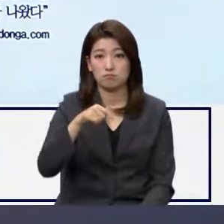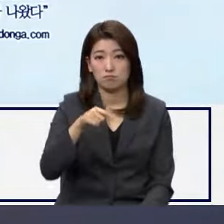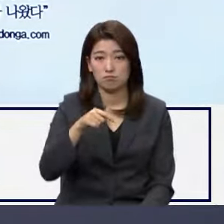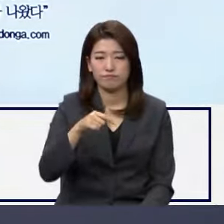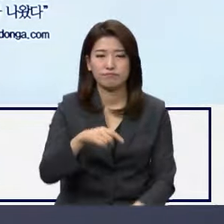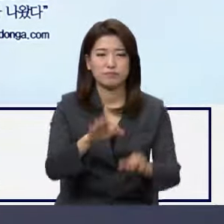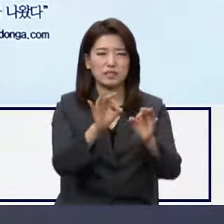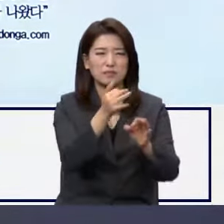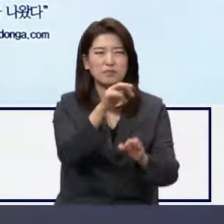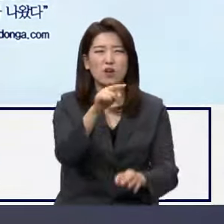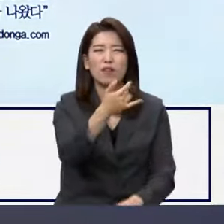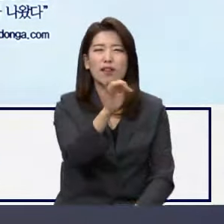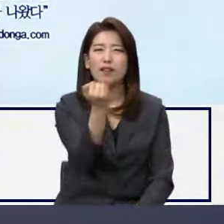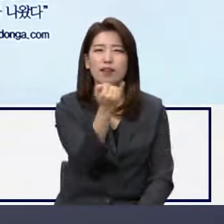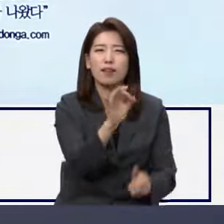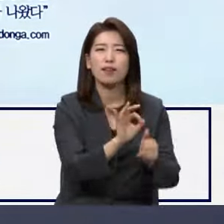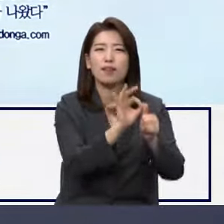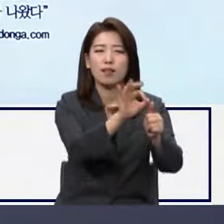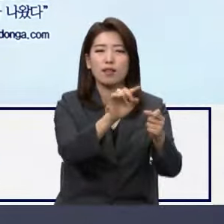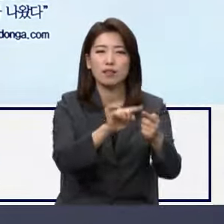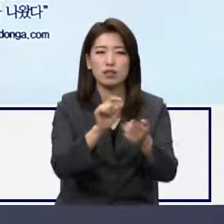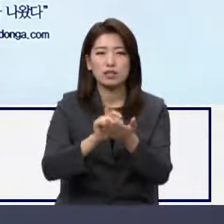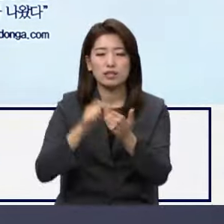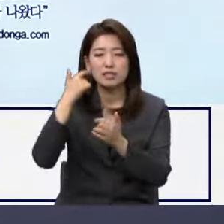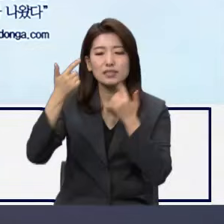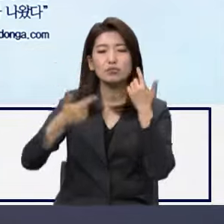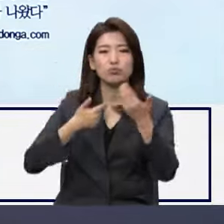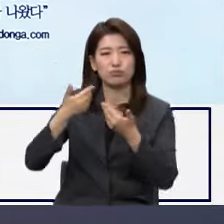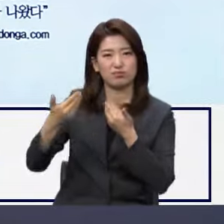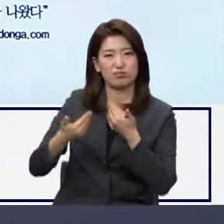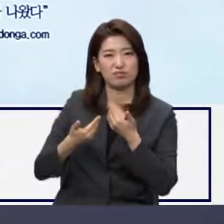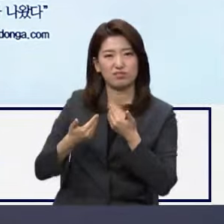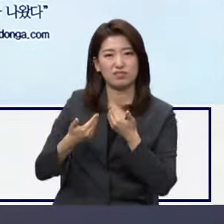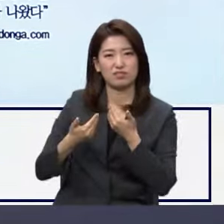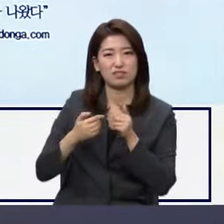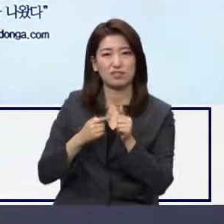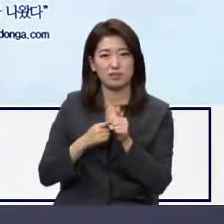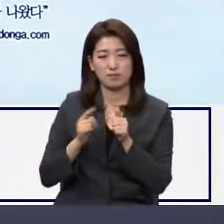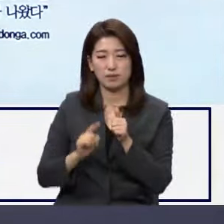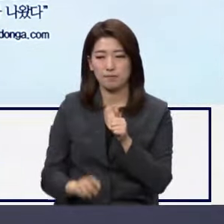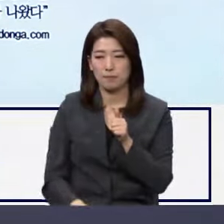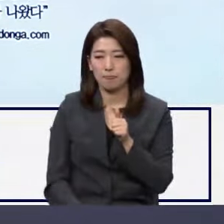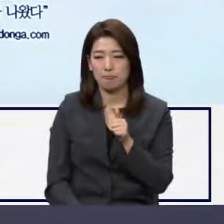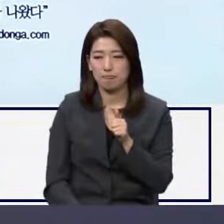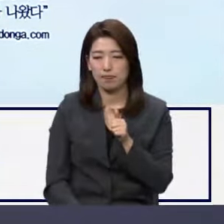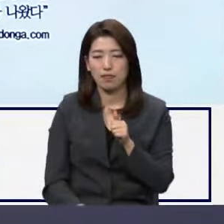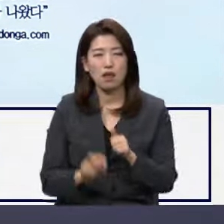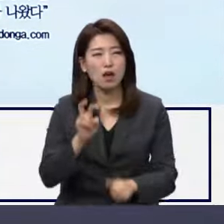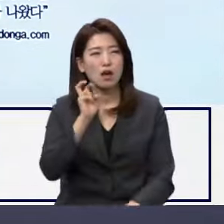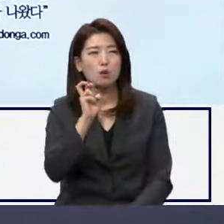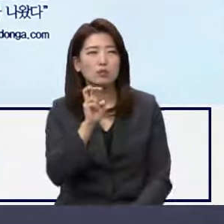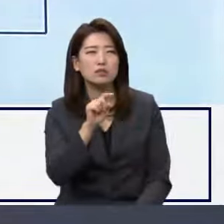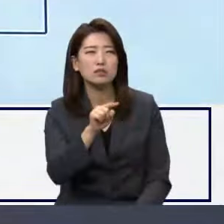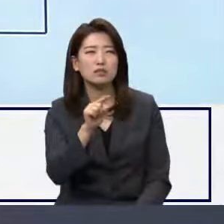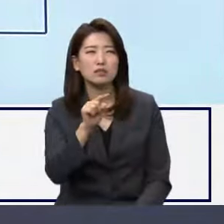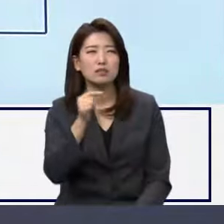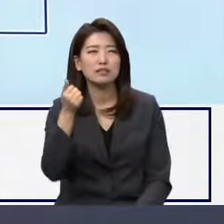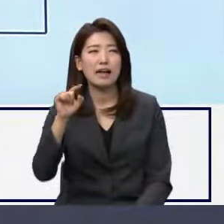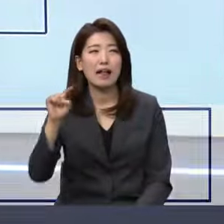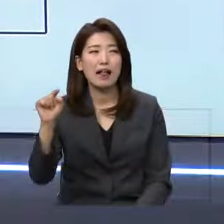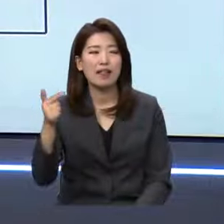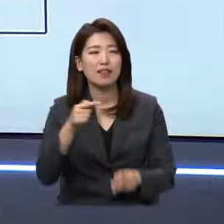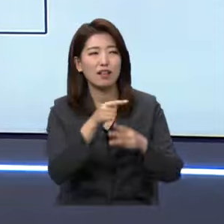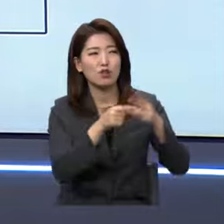의원 관련한 거 관련해서 사실 기자들이 물어보기도 했습니다 그래서 이거 파워 게임 아니에요라고 물었는데 뭐라고